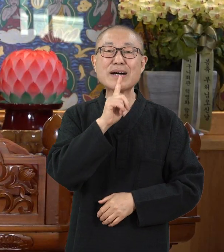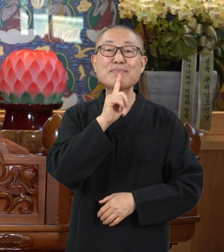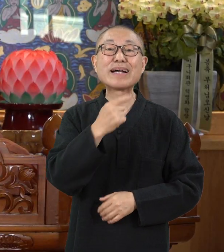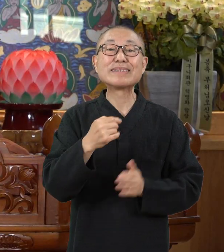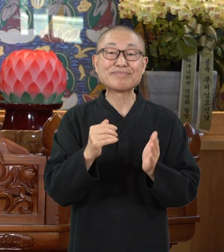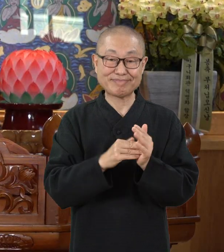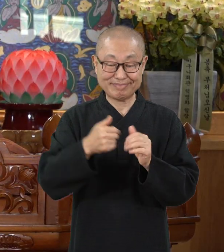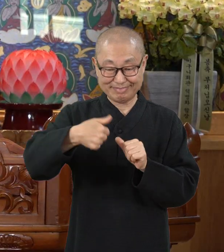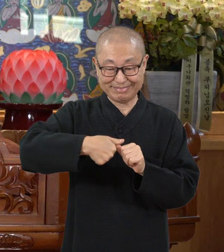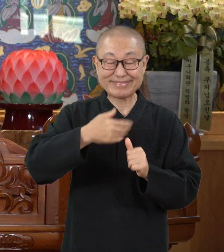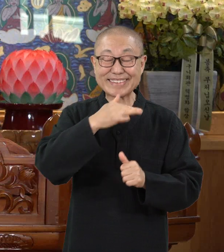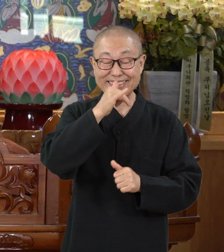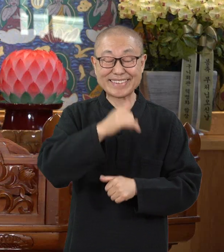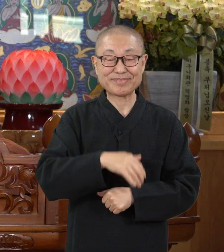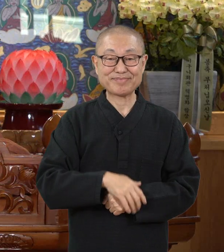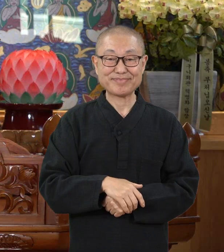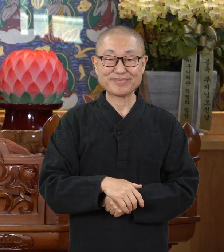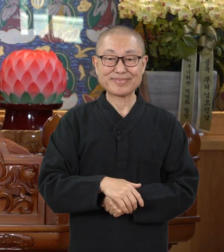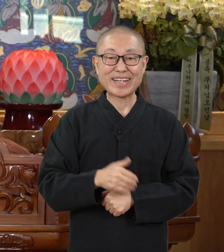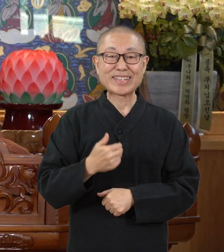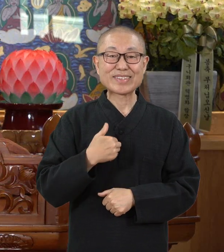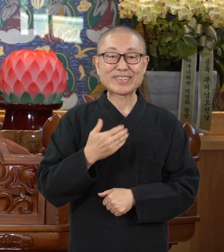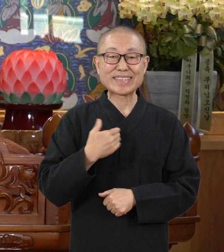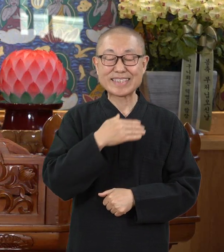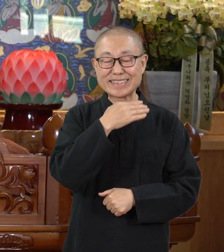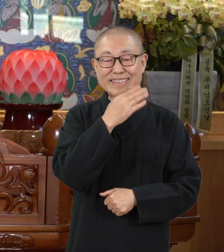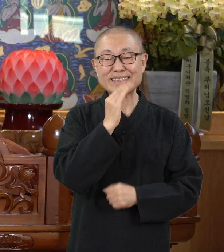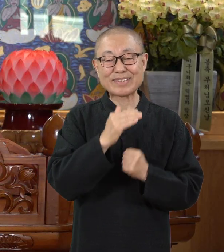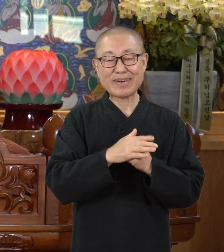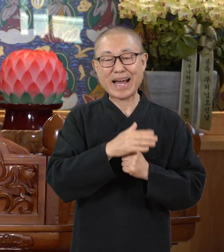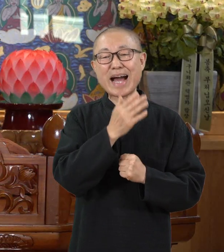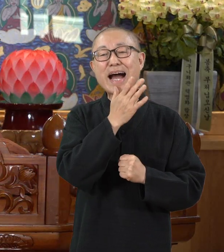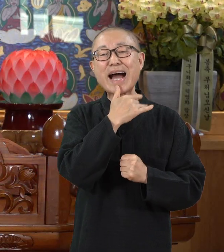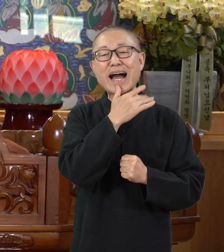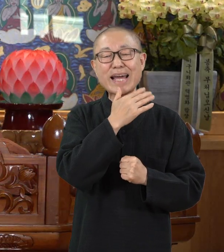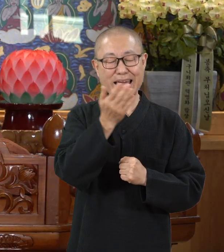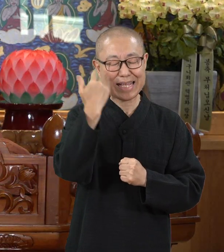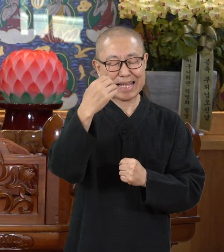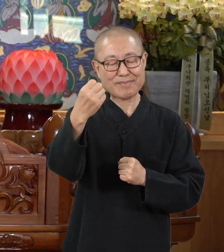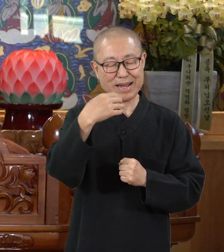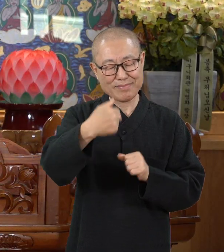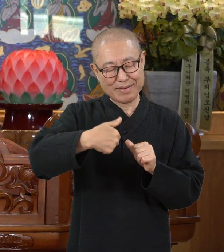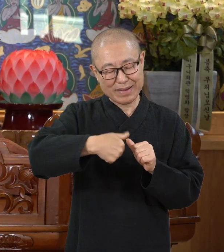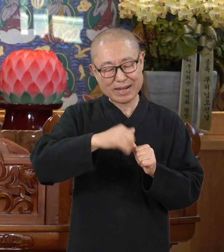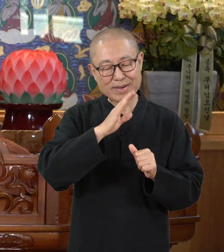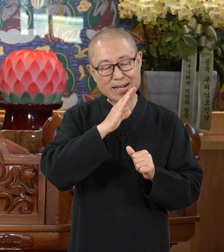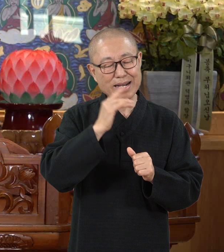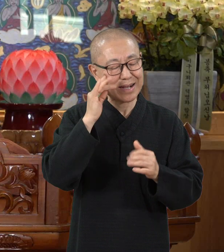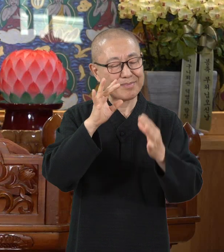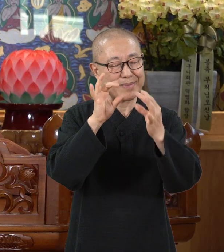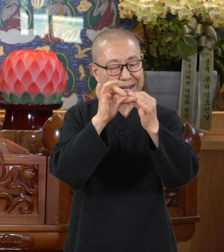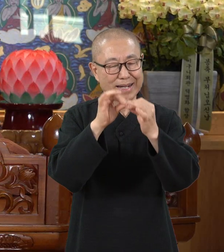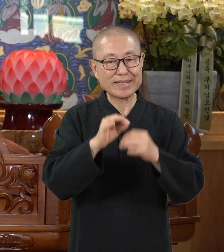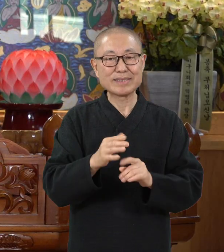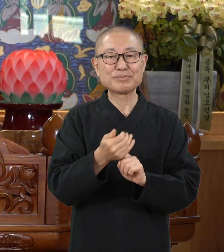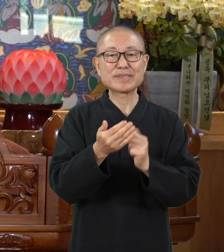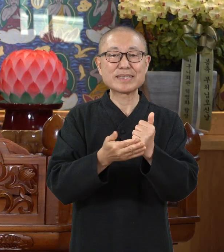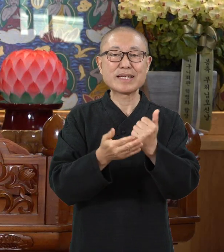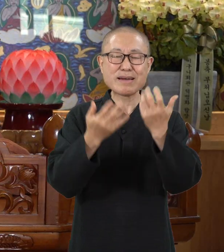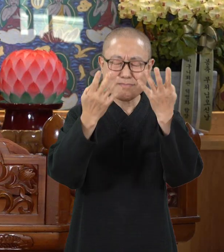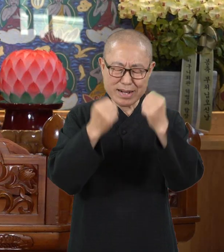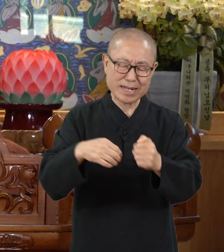저희들을 야단치셨거든요. 저도 이제 되니까 그 말씀이 지극하다. 부처님의 그